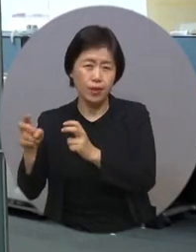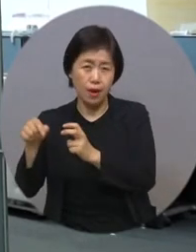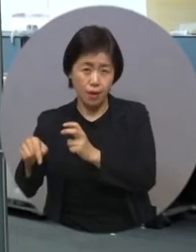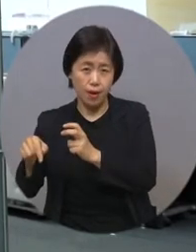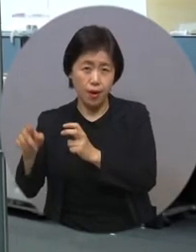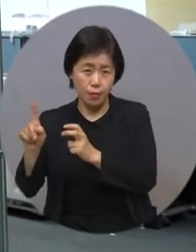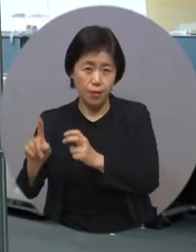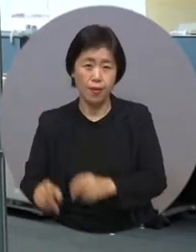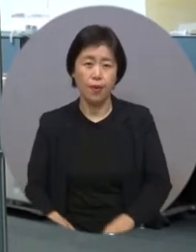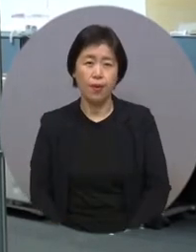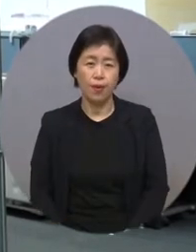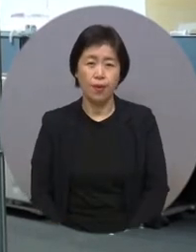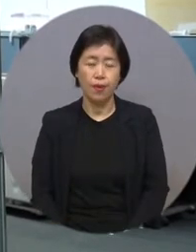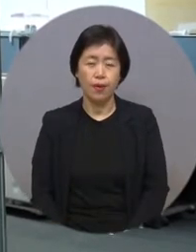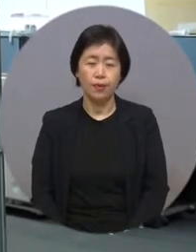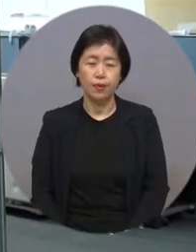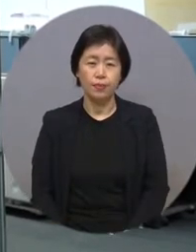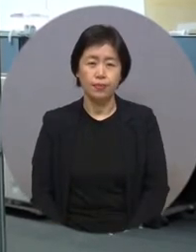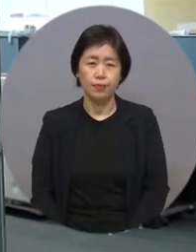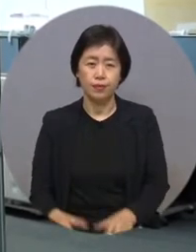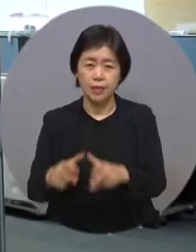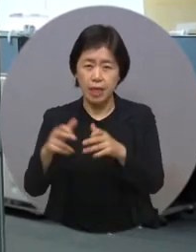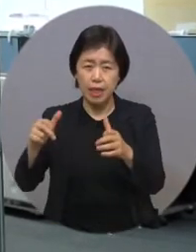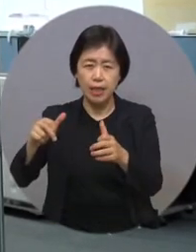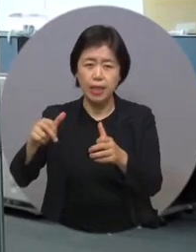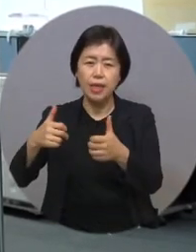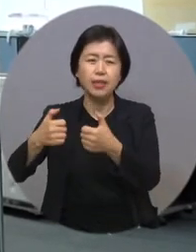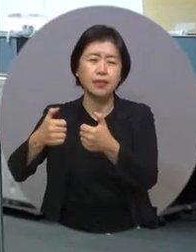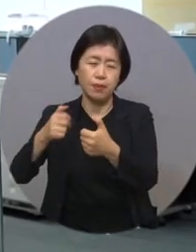운영하고 있습니다. 또한 저희